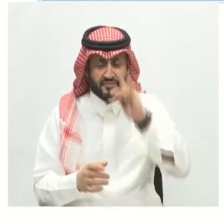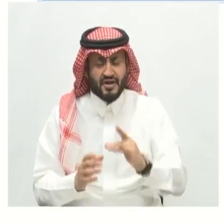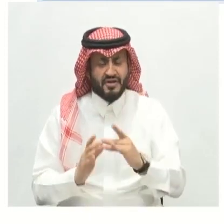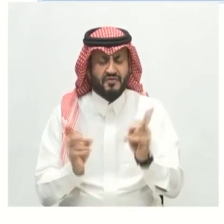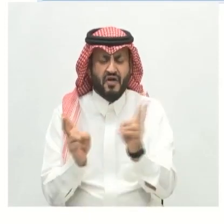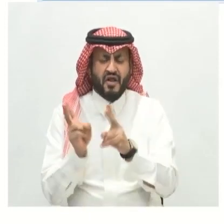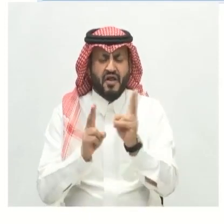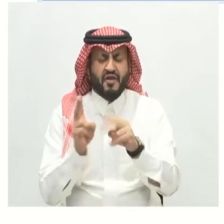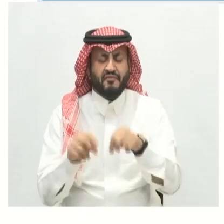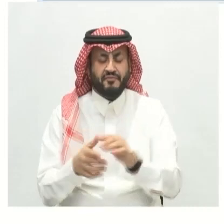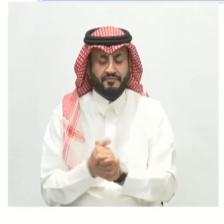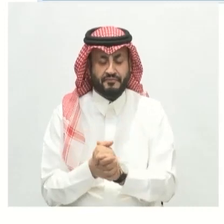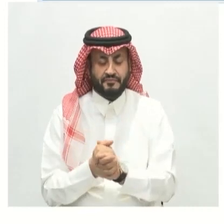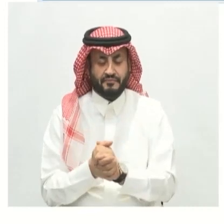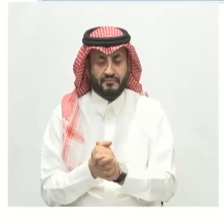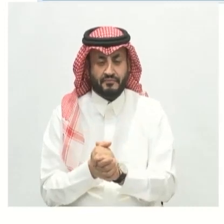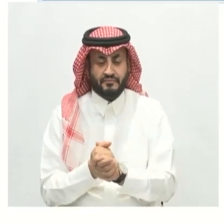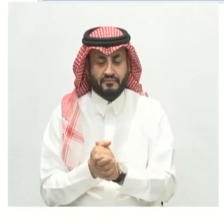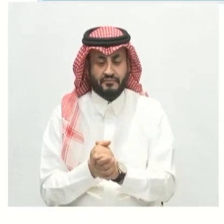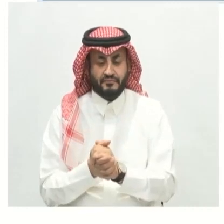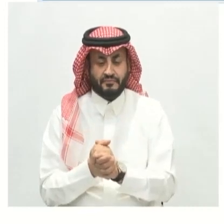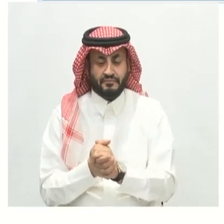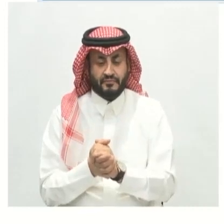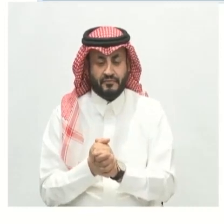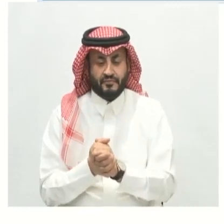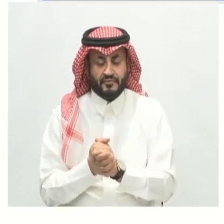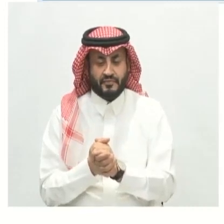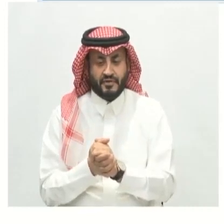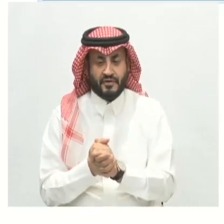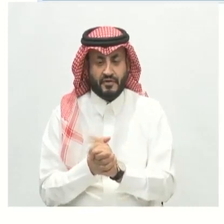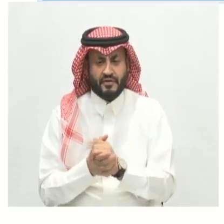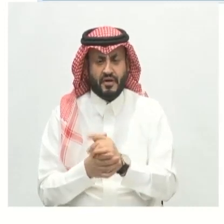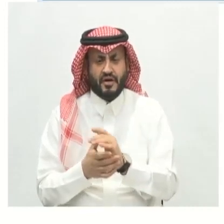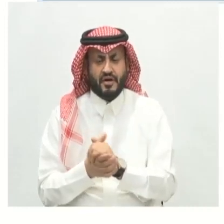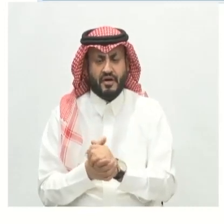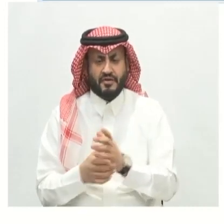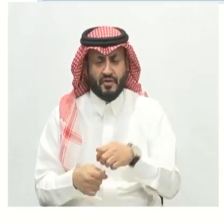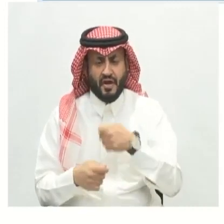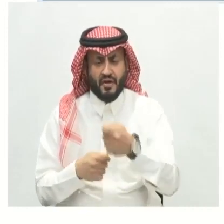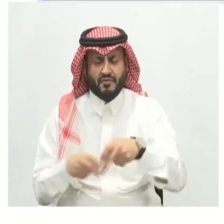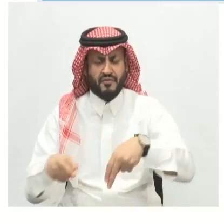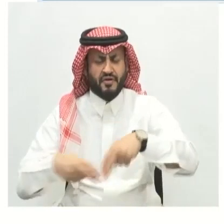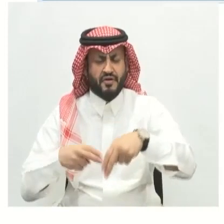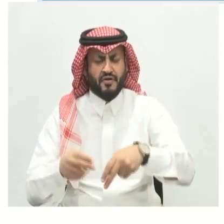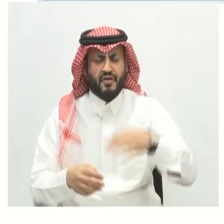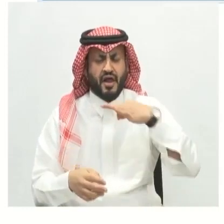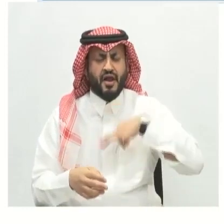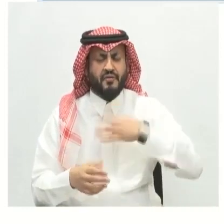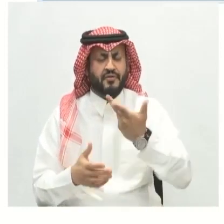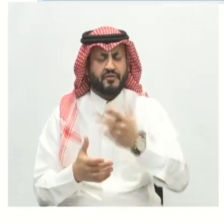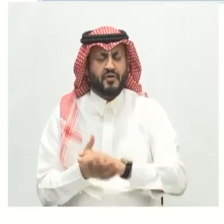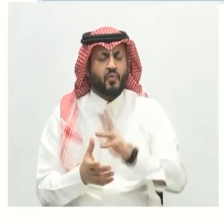فيه فقال اذا ابيتم الا المجالس فاعطوا الطريق حقه قالوا وما حق